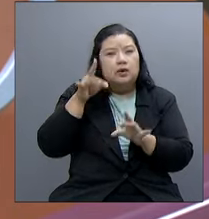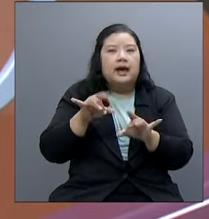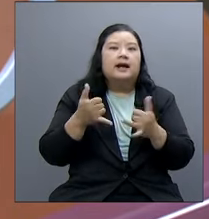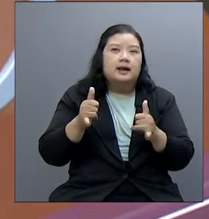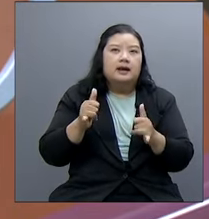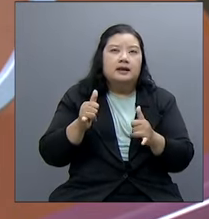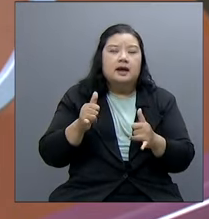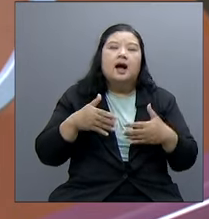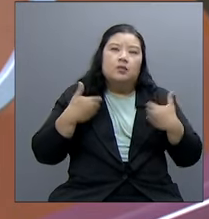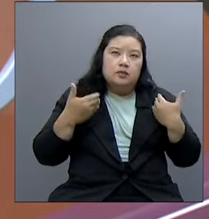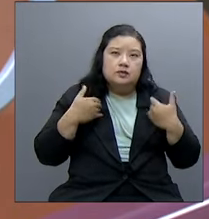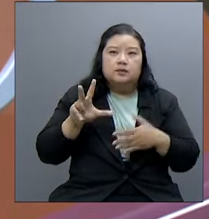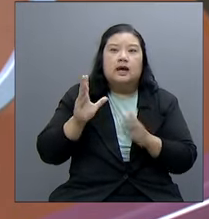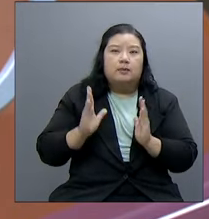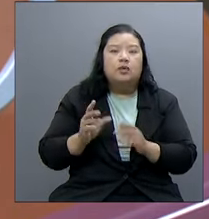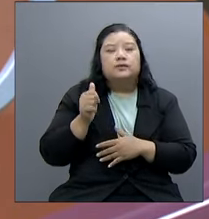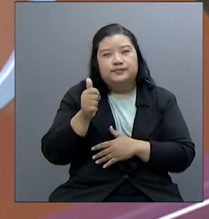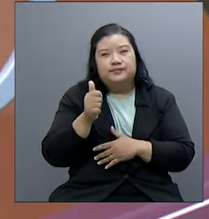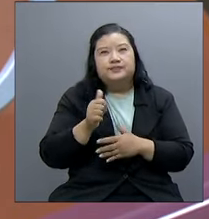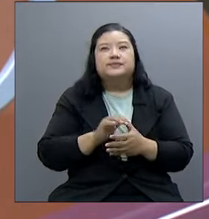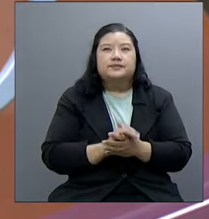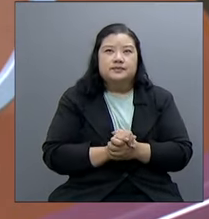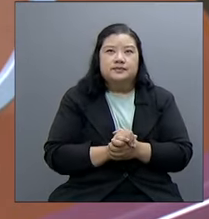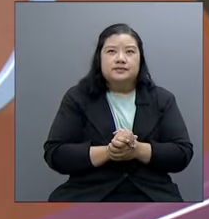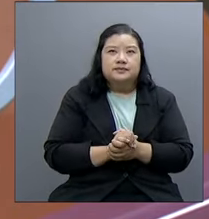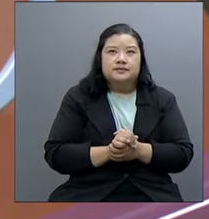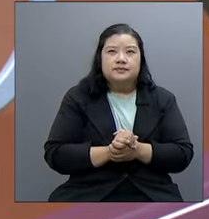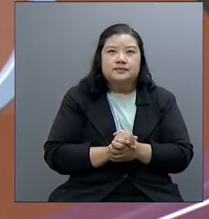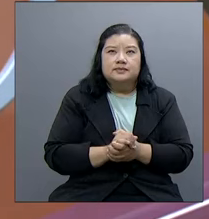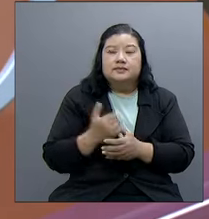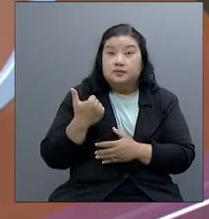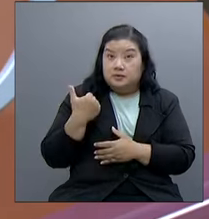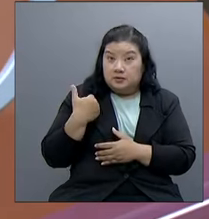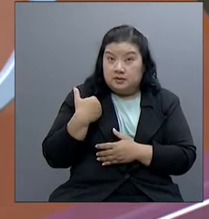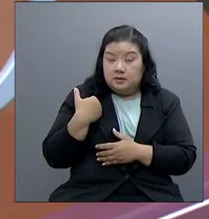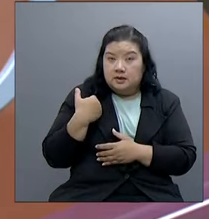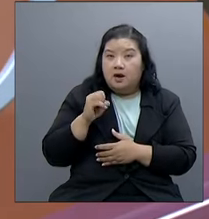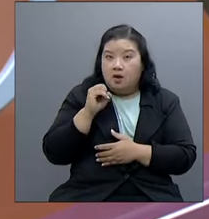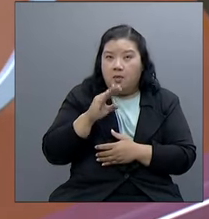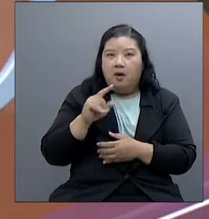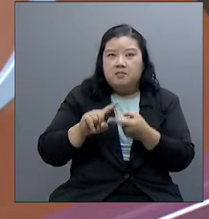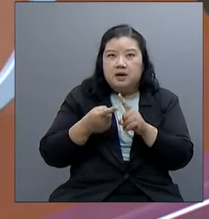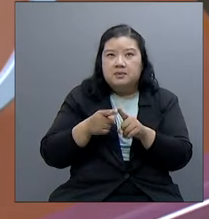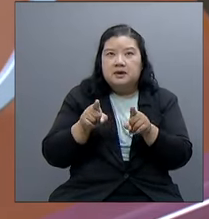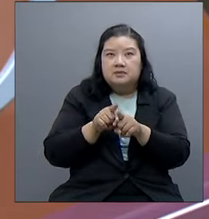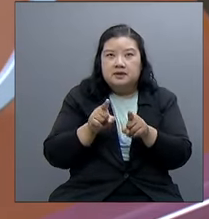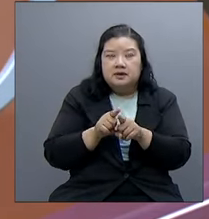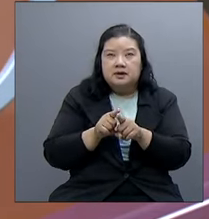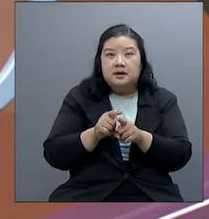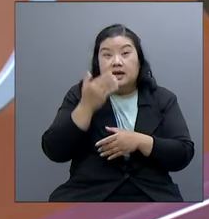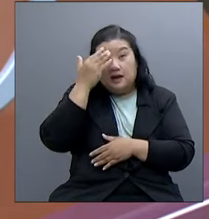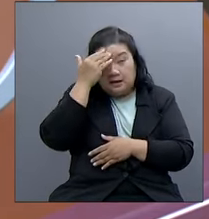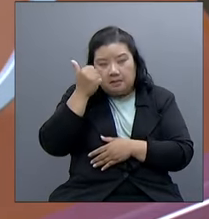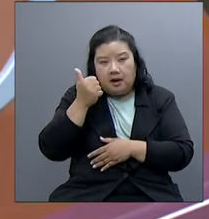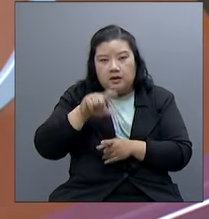ทั้ง 3 พธีกรเลยนะคะชพรมีพวกแล้วุโมลีบอกวา เหือนกัเลยจ้าหนูกลวยทอด